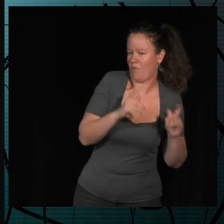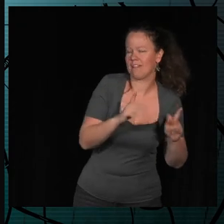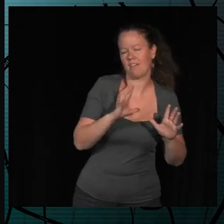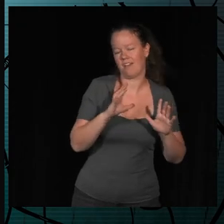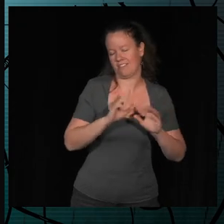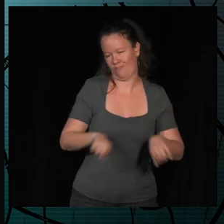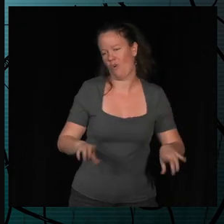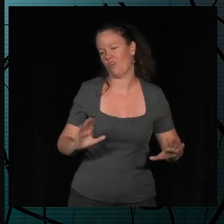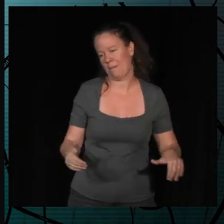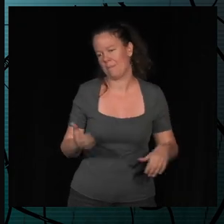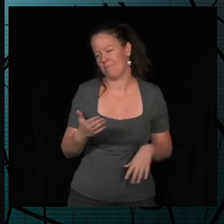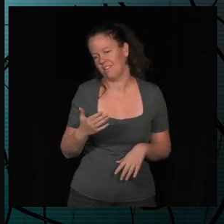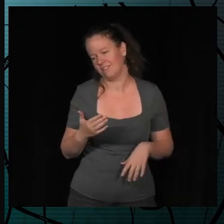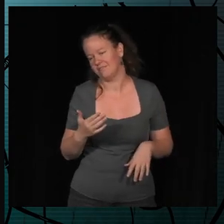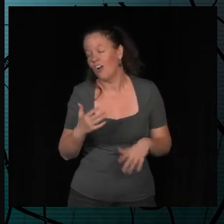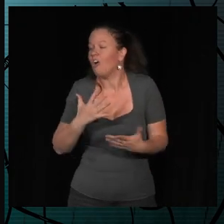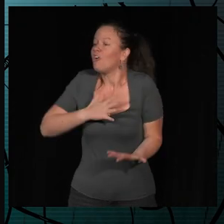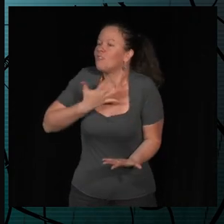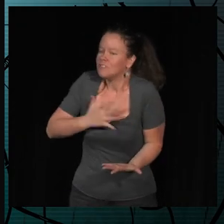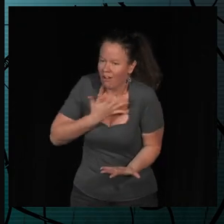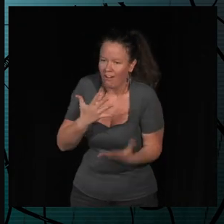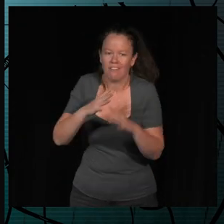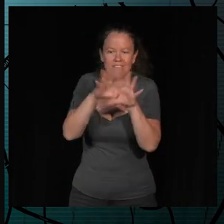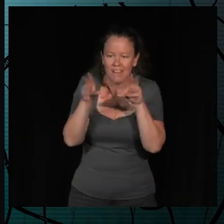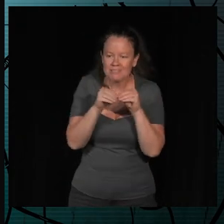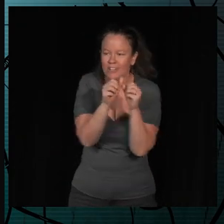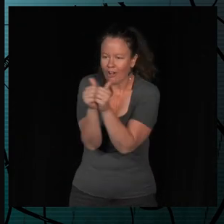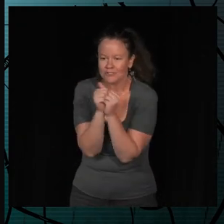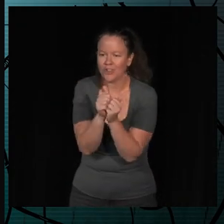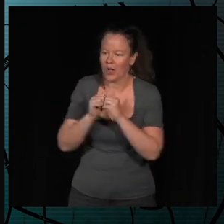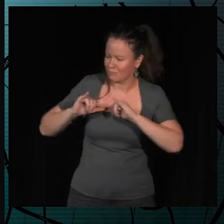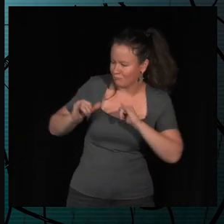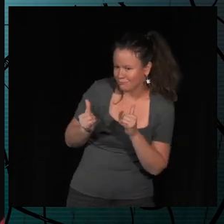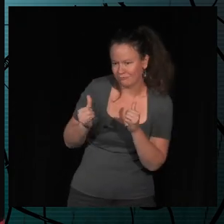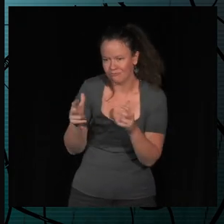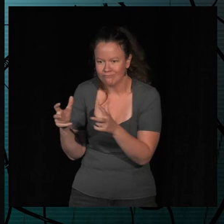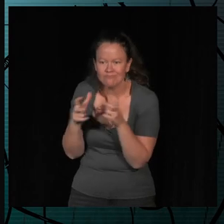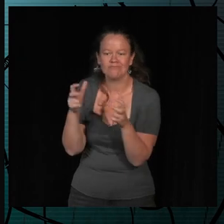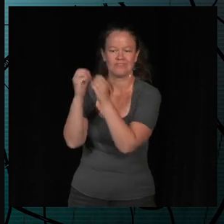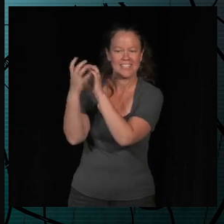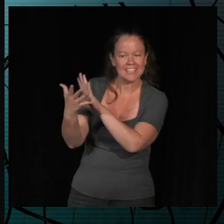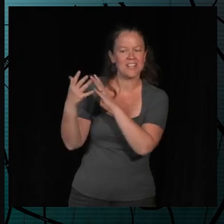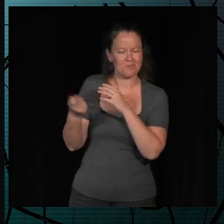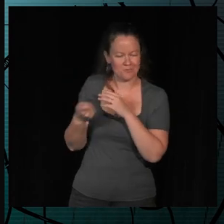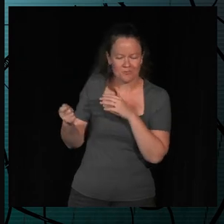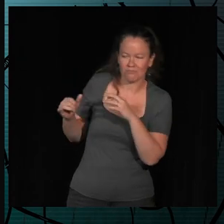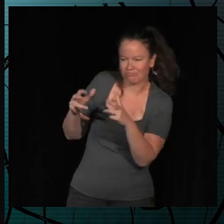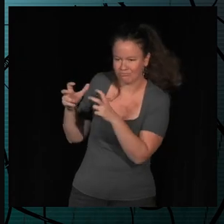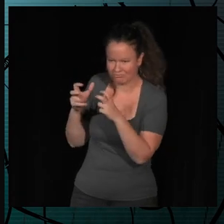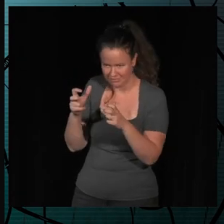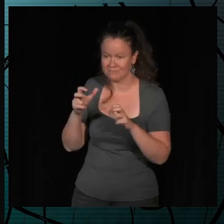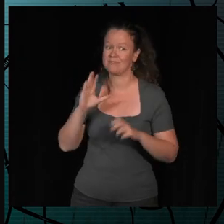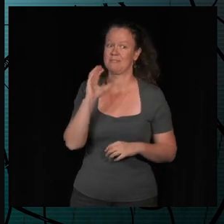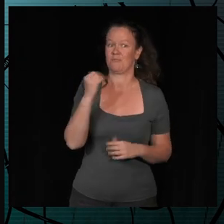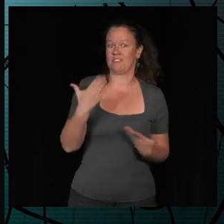ensemble heureusement on a des familles qui jouent à des jeux en ligne ensemble très très très développé c'est là où le réroogaming pour le coup